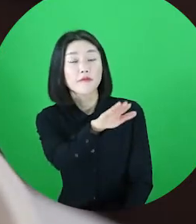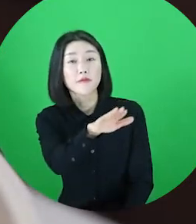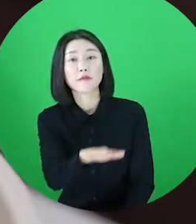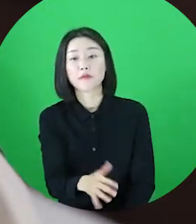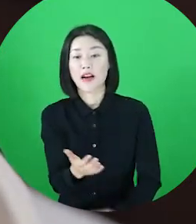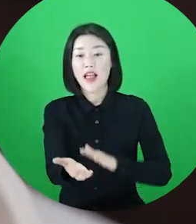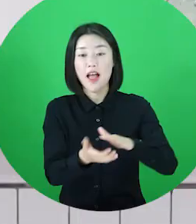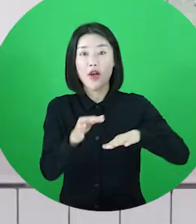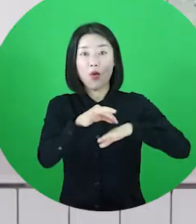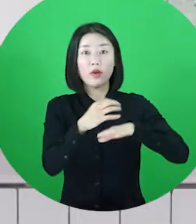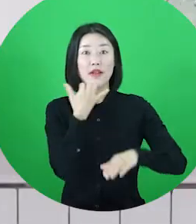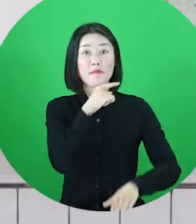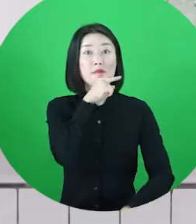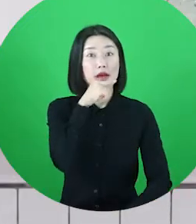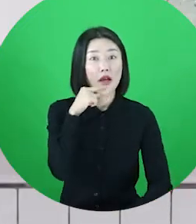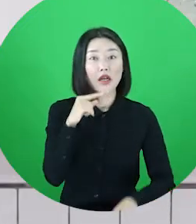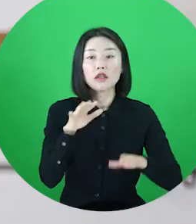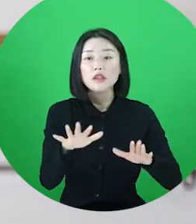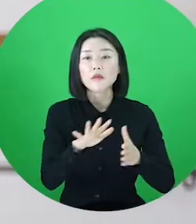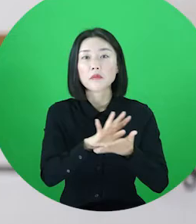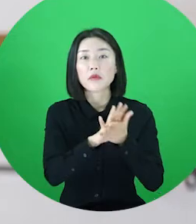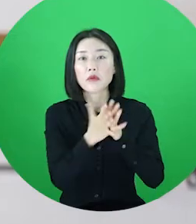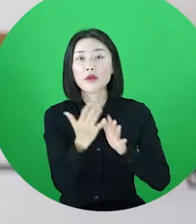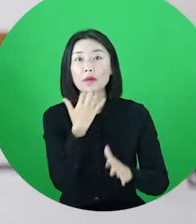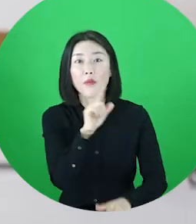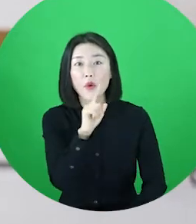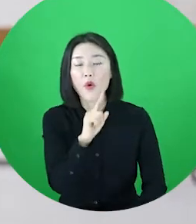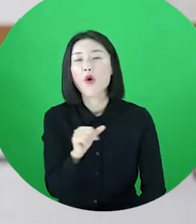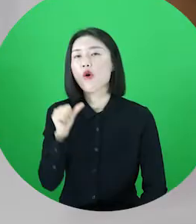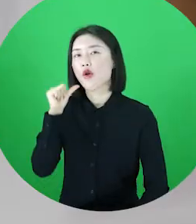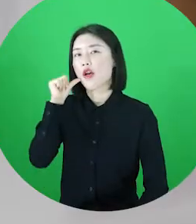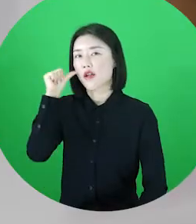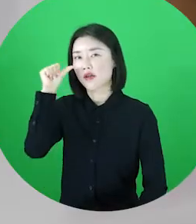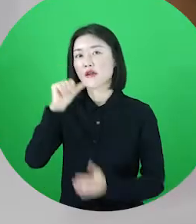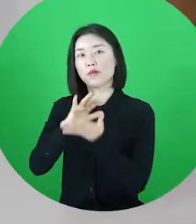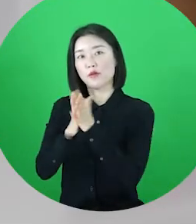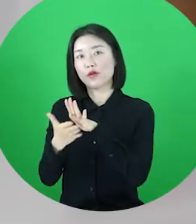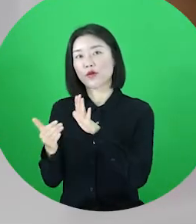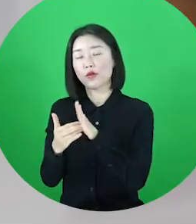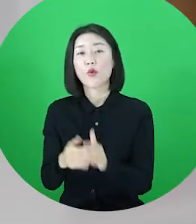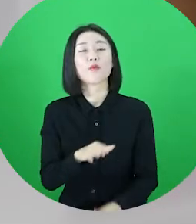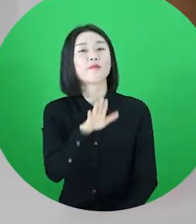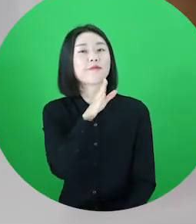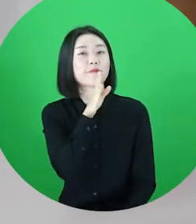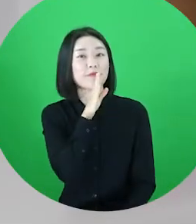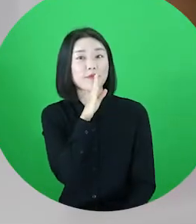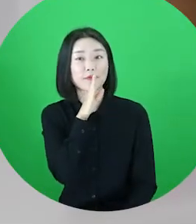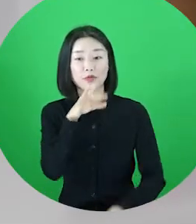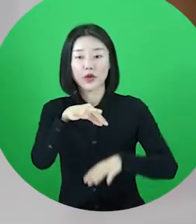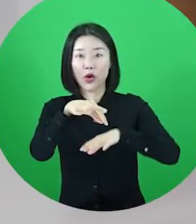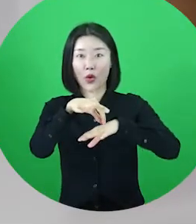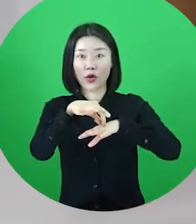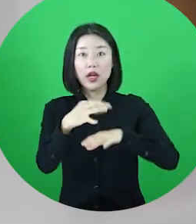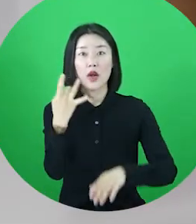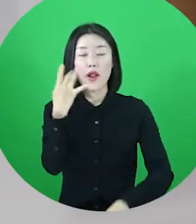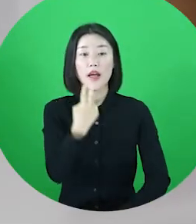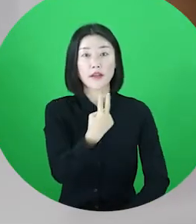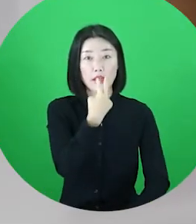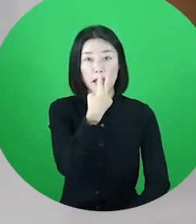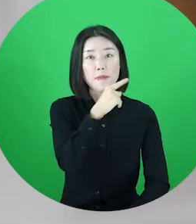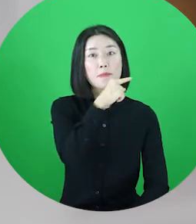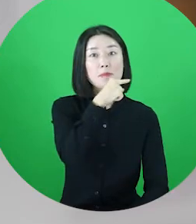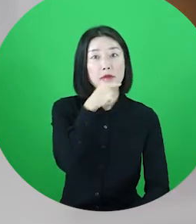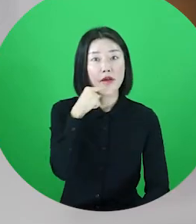요리사님, 빨간 고기가 어떻게 돼가고 있죠? 갈색으로 변하고 있어요. 네, 맞아요. 고기는 익으면 익을수록